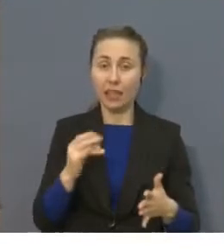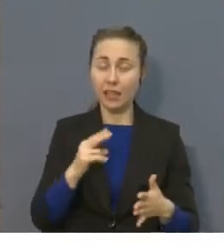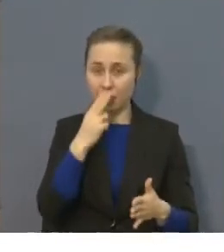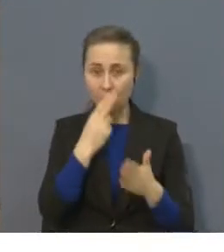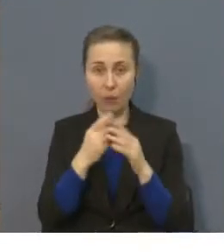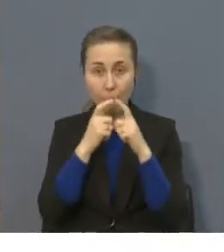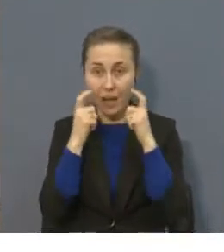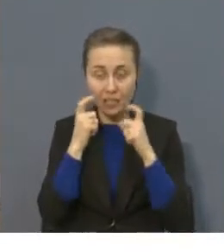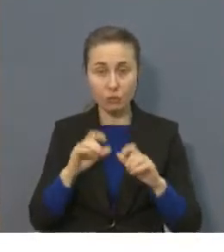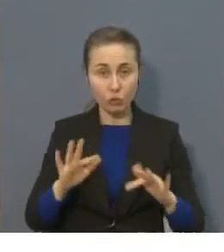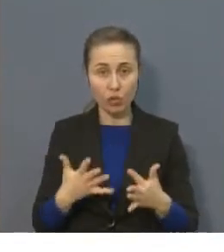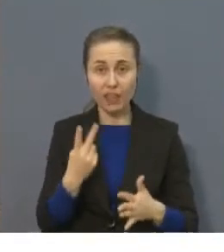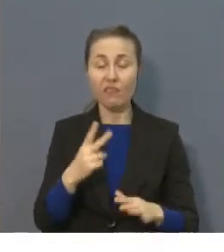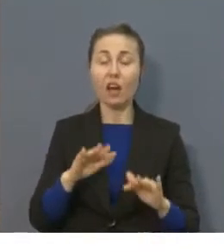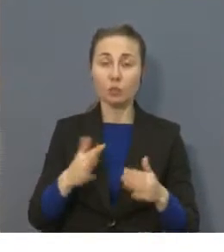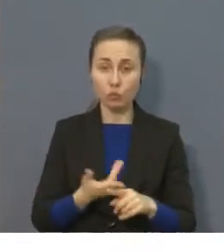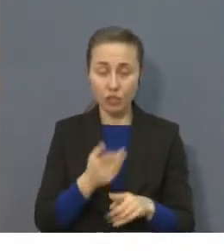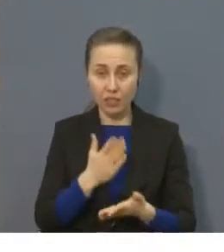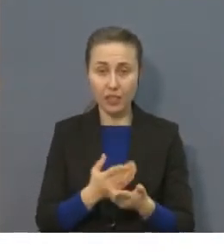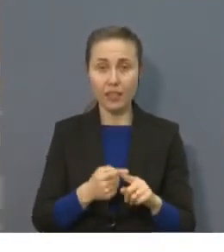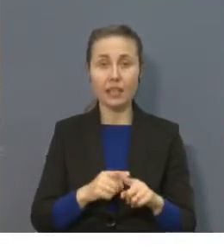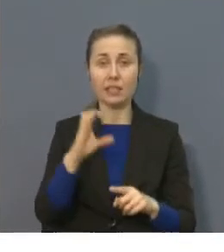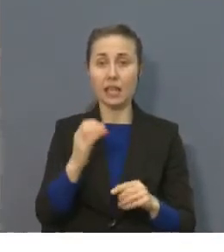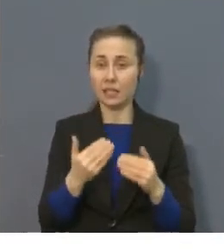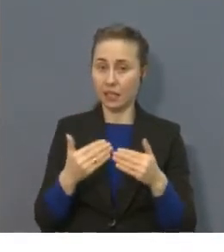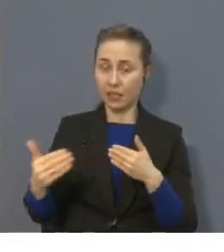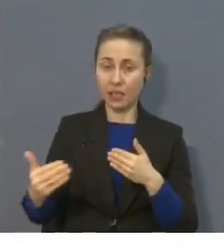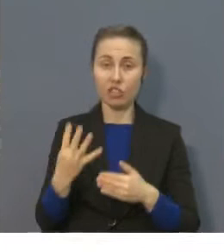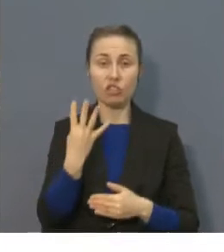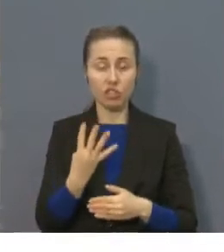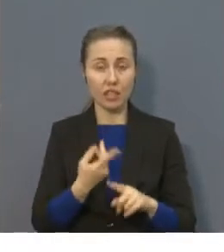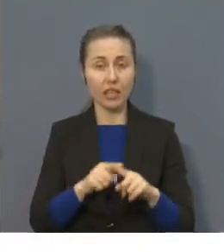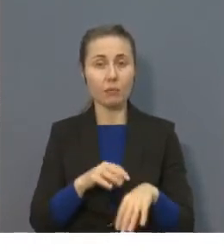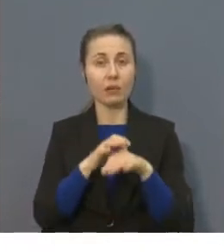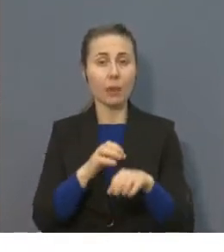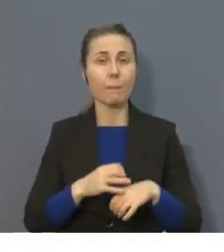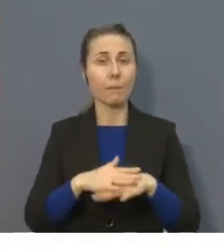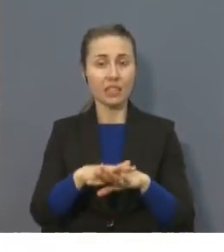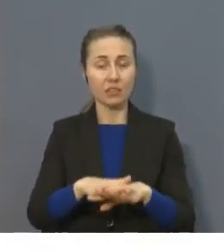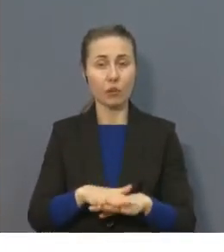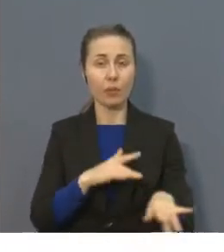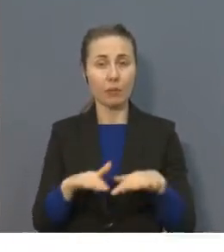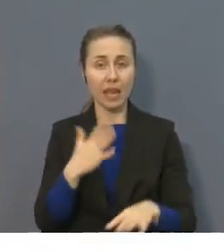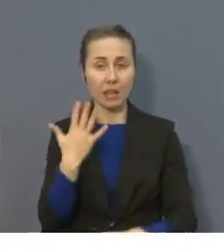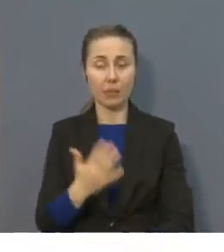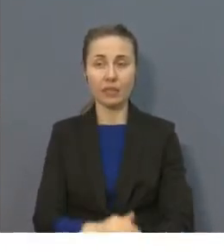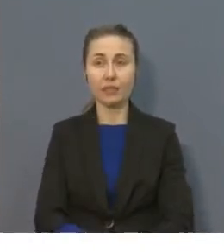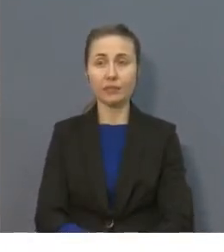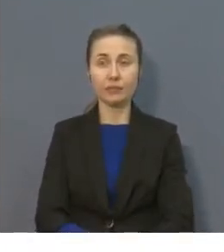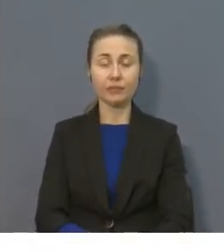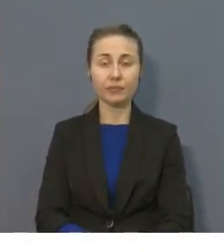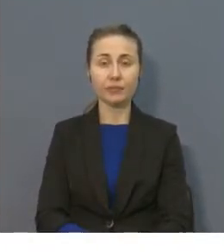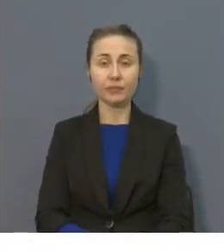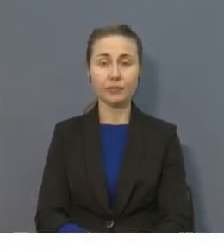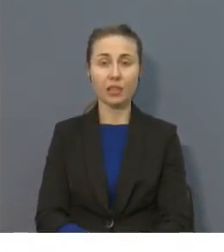әлеуметтік арақашықтық 4 және бұқаралық іс-шараларды өткізудің 5 фактісі тіркелген. На сегодня по области работают